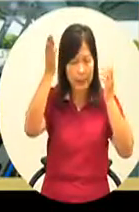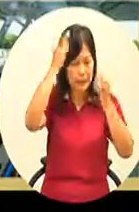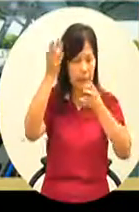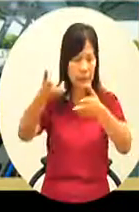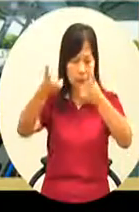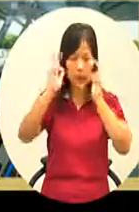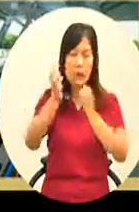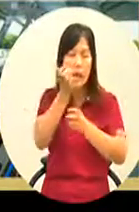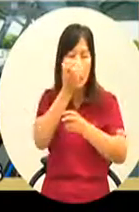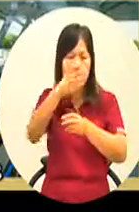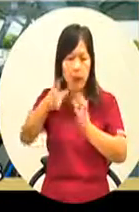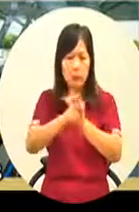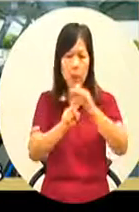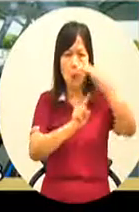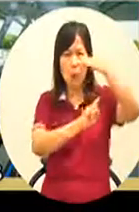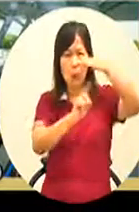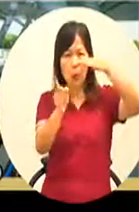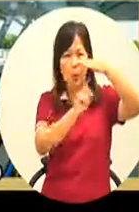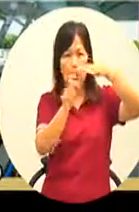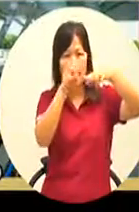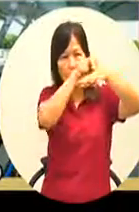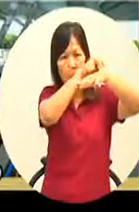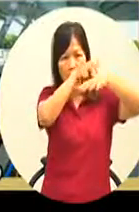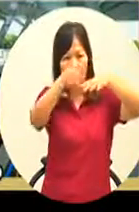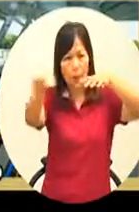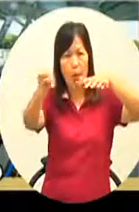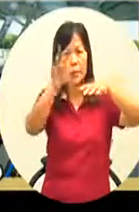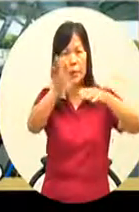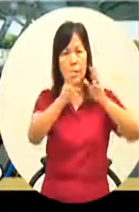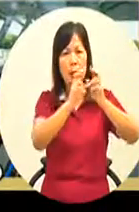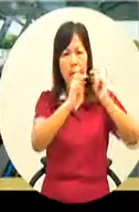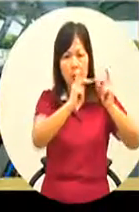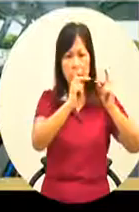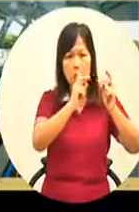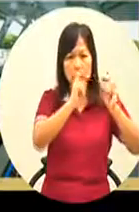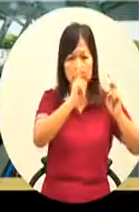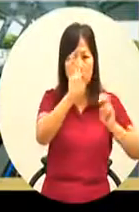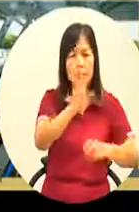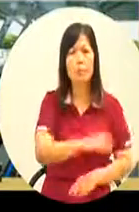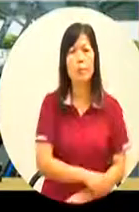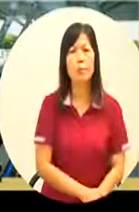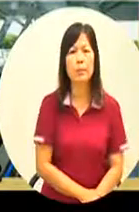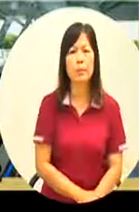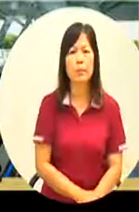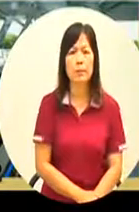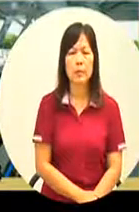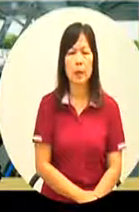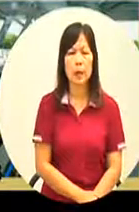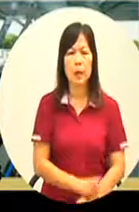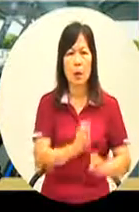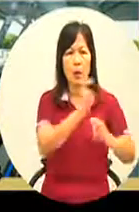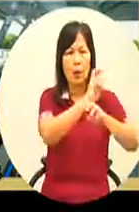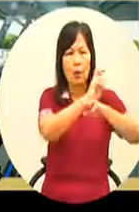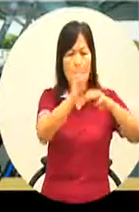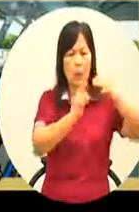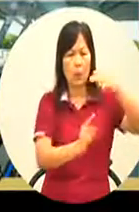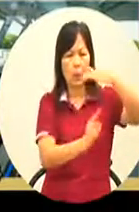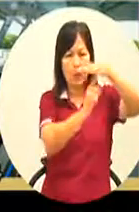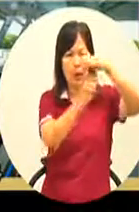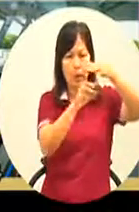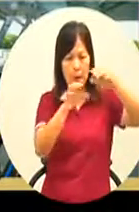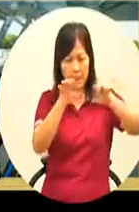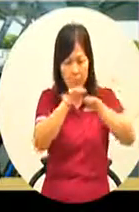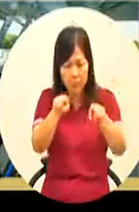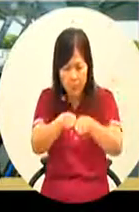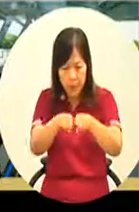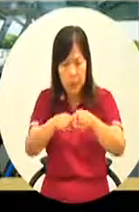目前高架重运量的捷运哦，这高架吼、哦，高架高架吼、哦，欠管嘛，无伫平面车